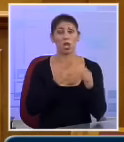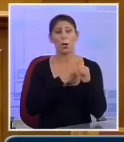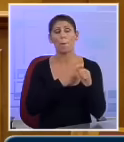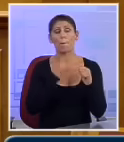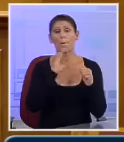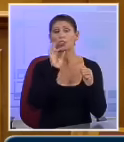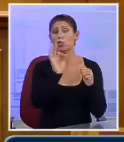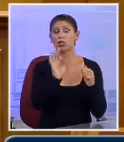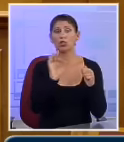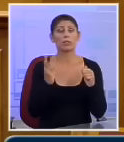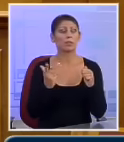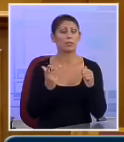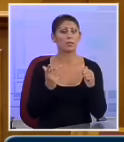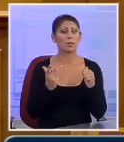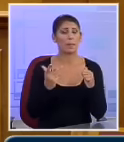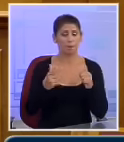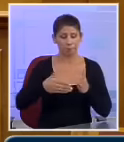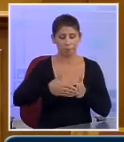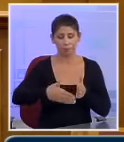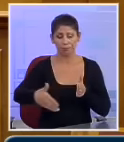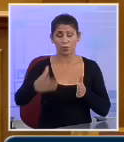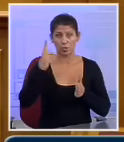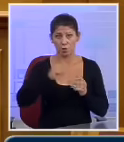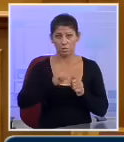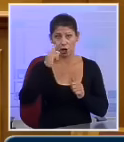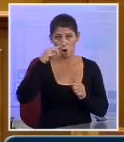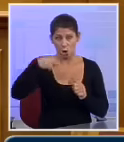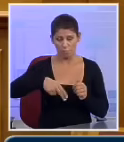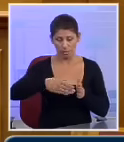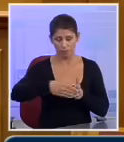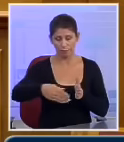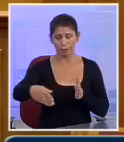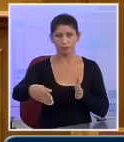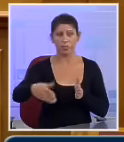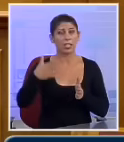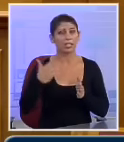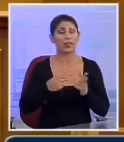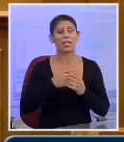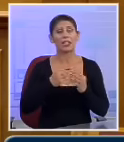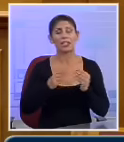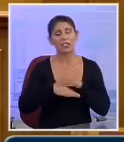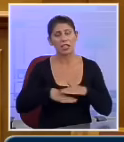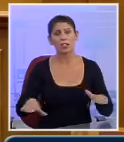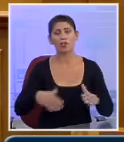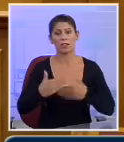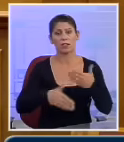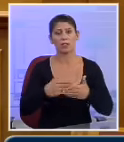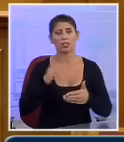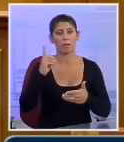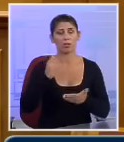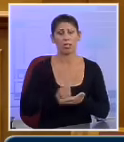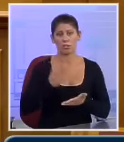στόχος είναι εντός του επόμενου μήνα, εντός του Νοέμβρη, να έχει λήξει η διαδικασία της πρώτης